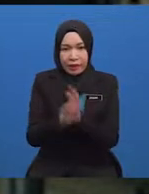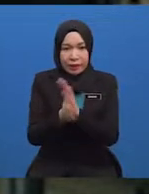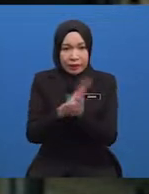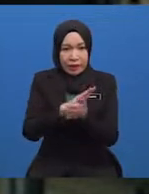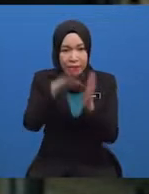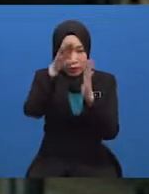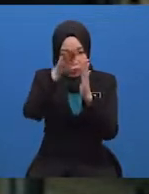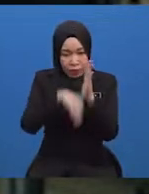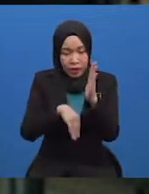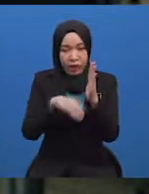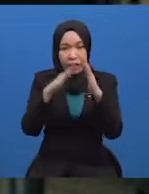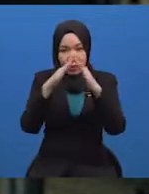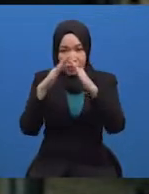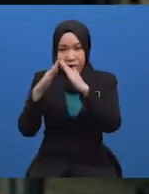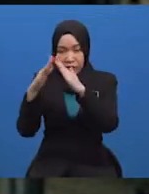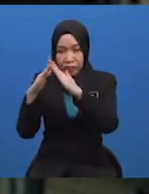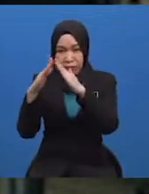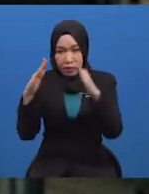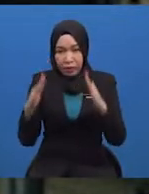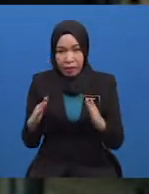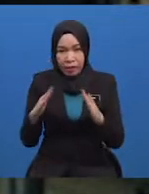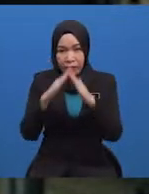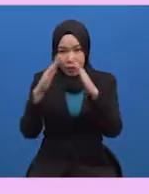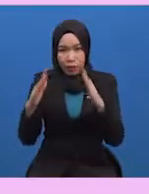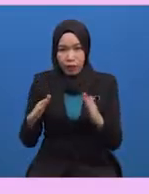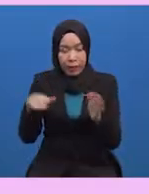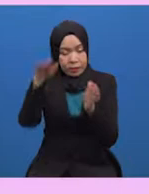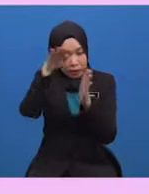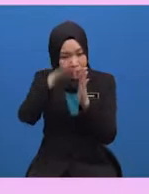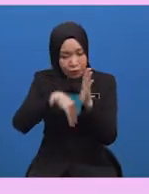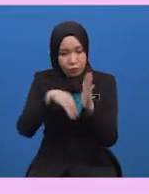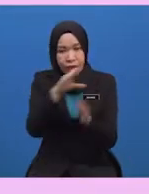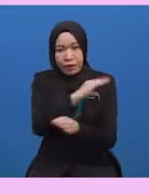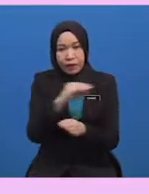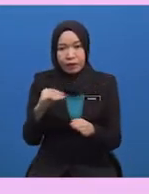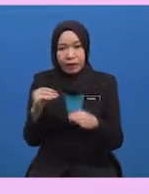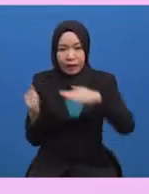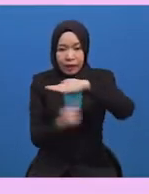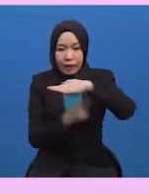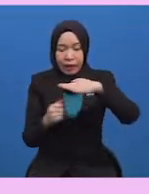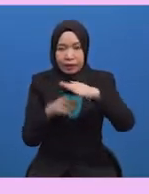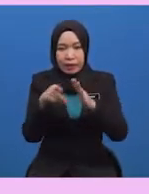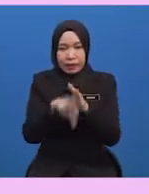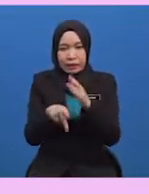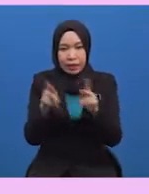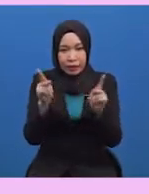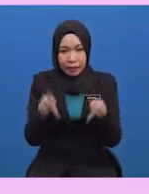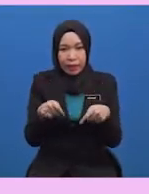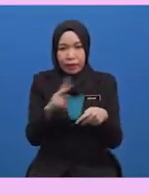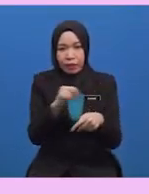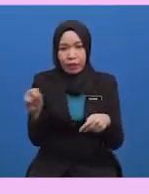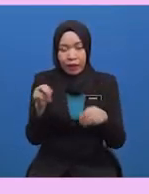dan kemudahan asas kepada penduduk. Kedua, berlaku perubahan